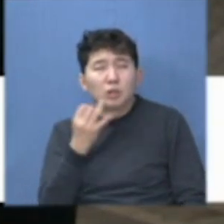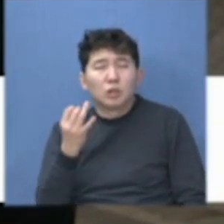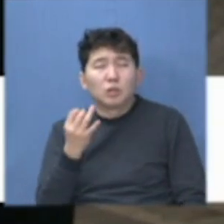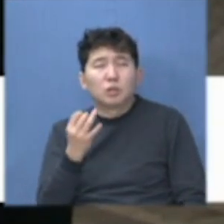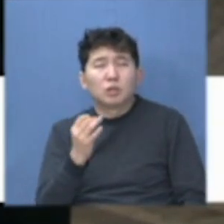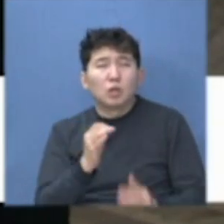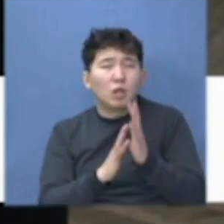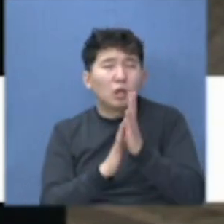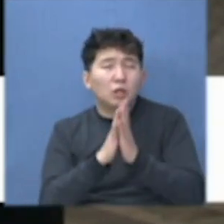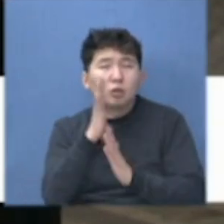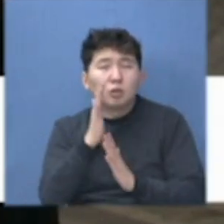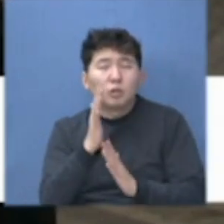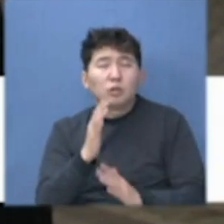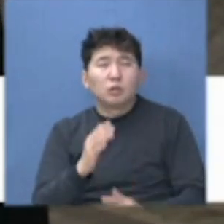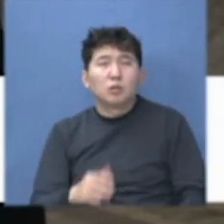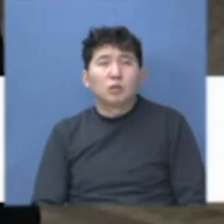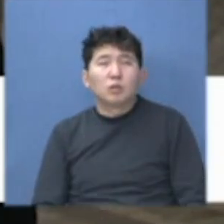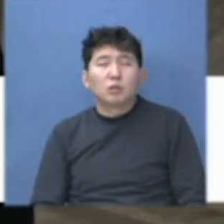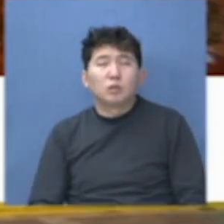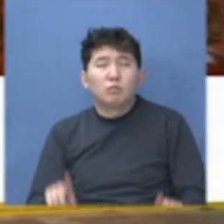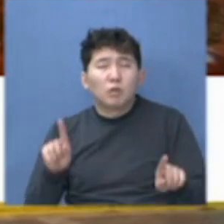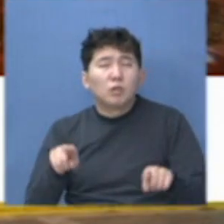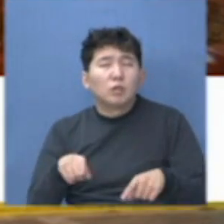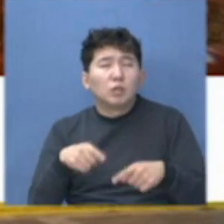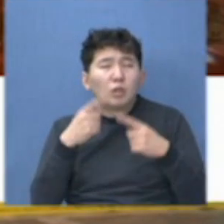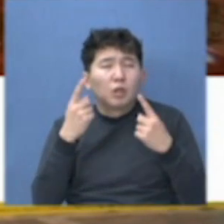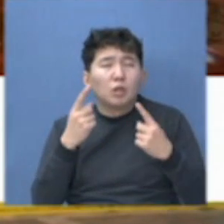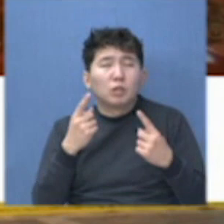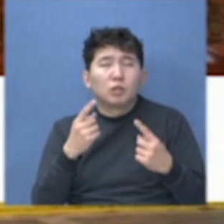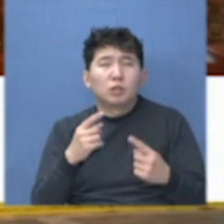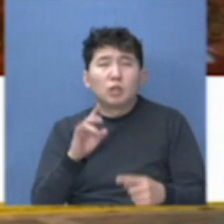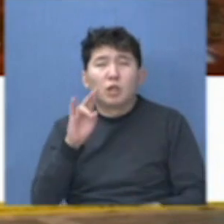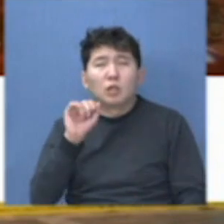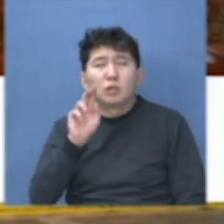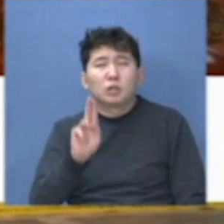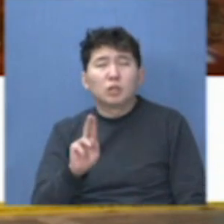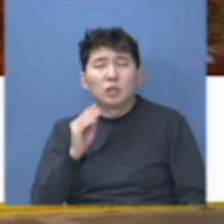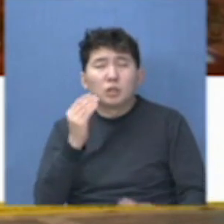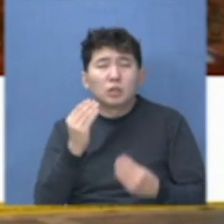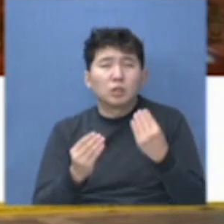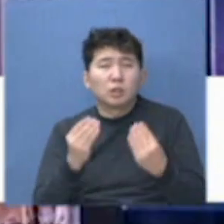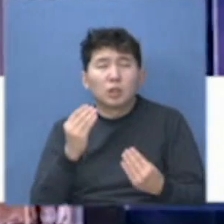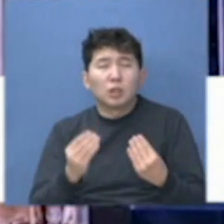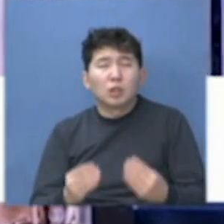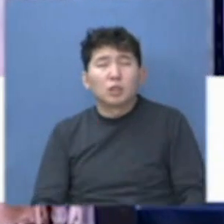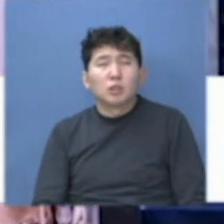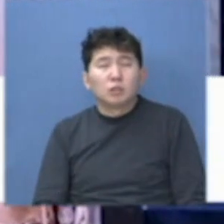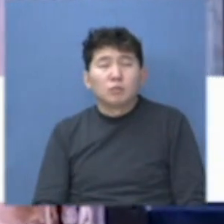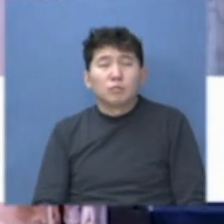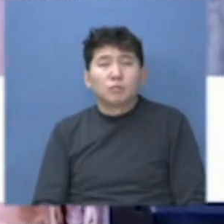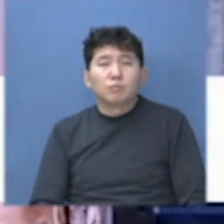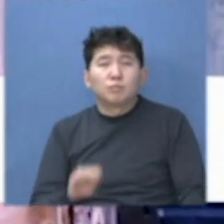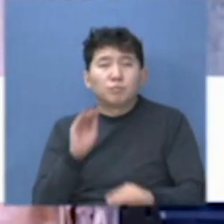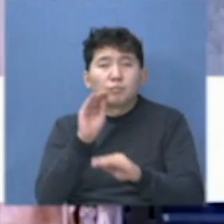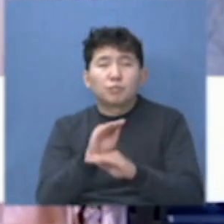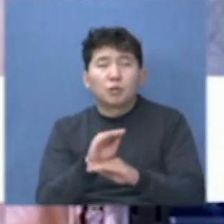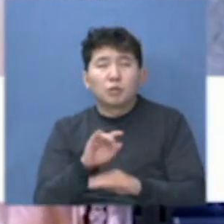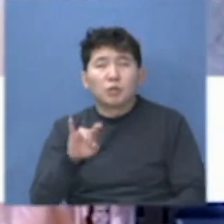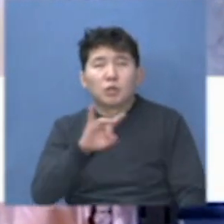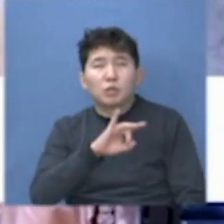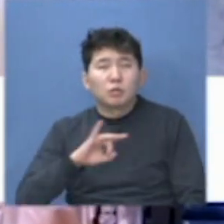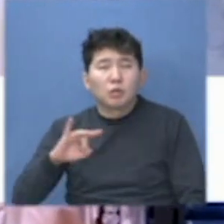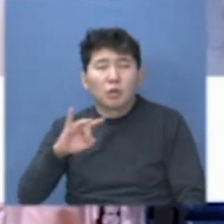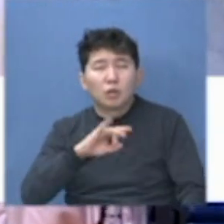возрождаются национальные традиции казахского народа. В следующем году турнир по тогузку малаку планируют добавить в календарь